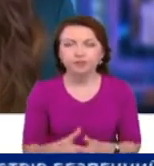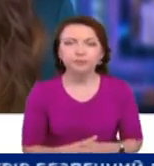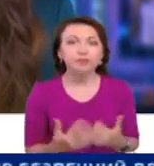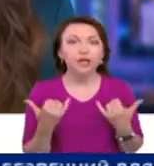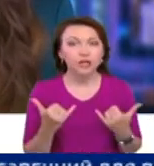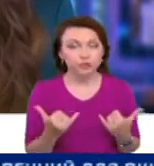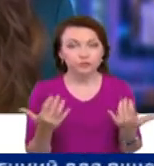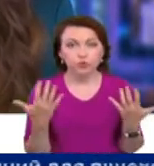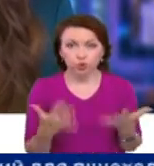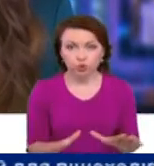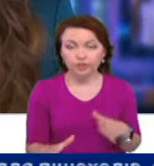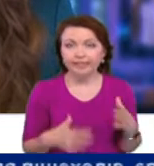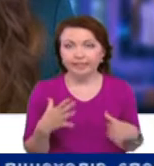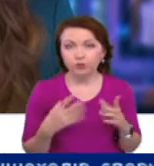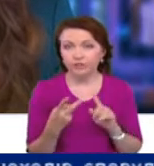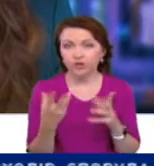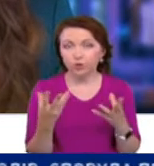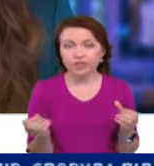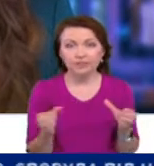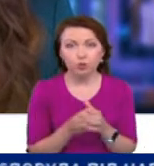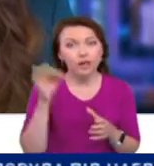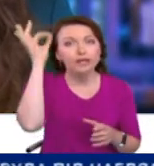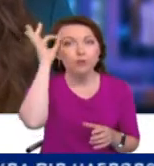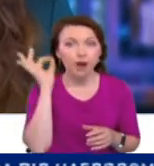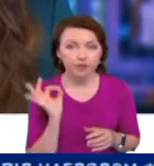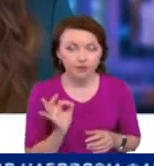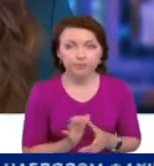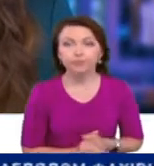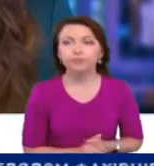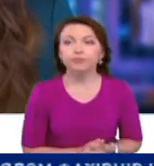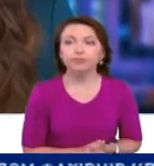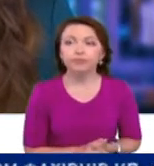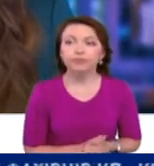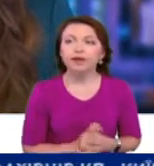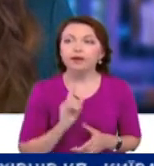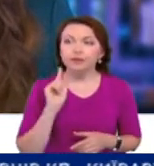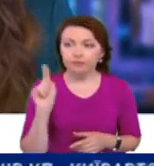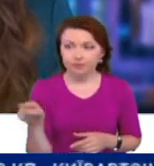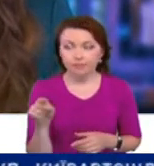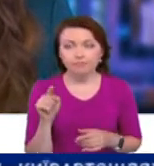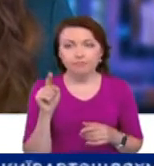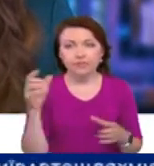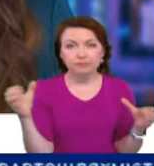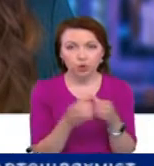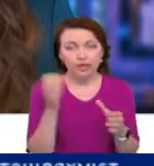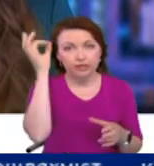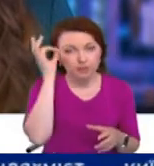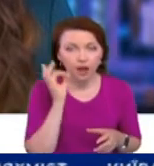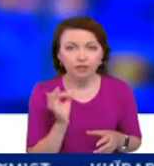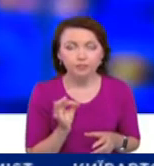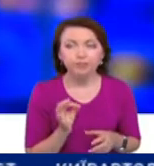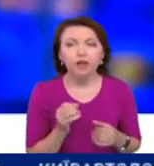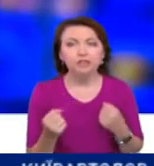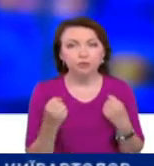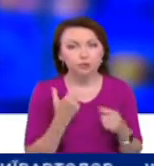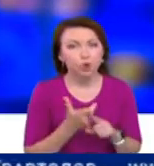сьогодні вже тренується 2-й день збірна Германії. Там в збірній Германії